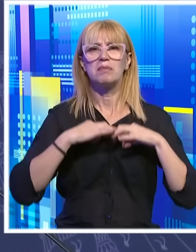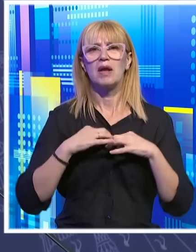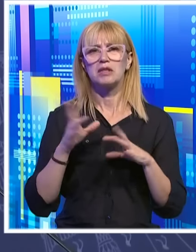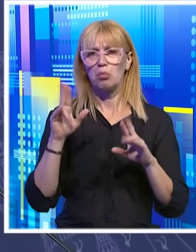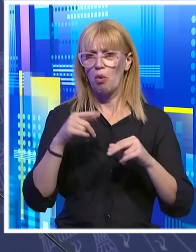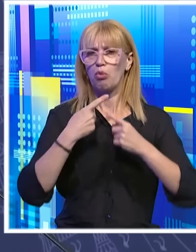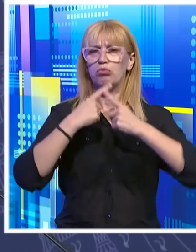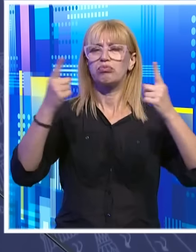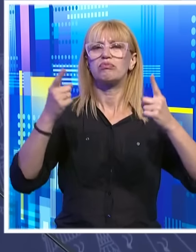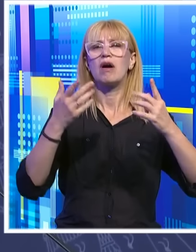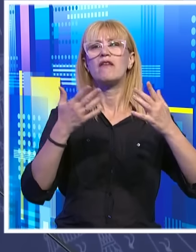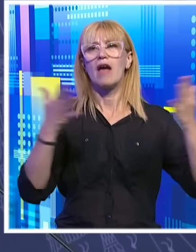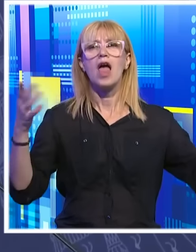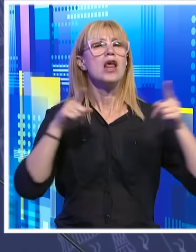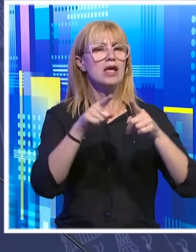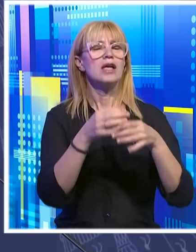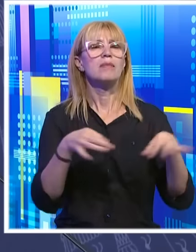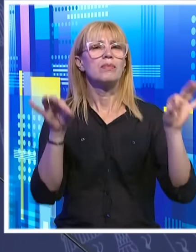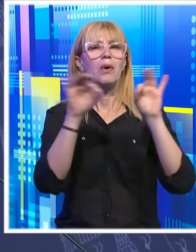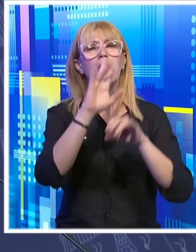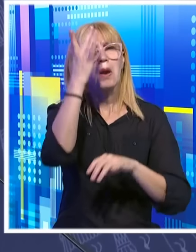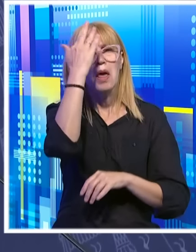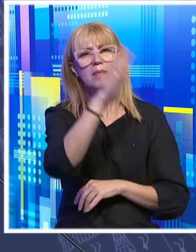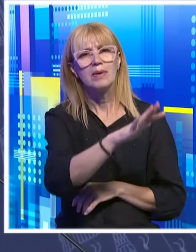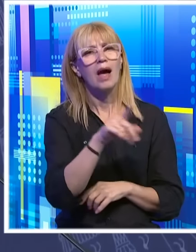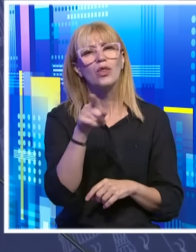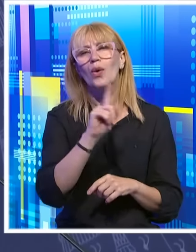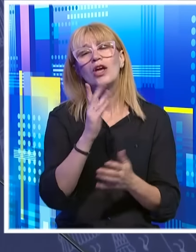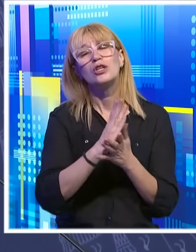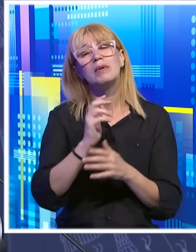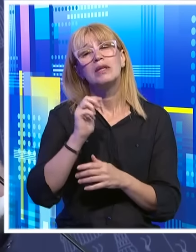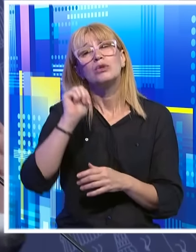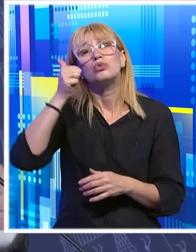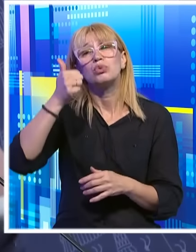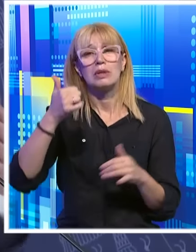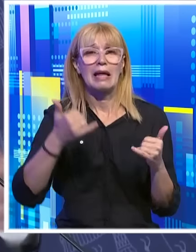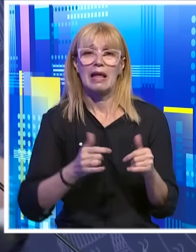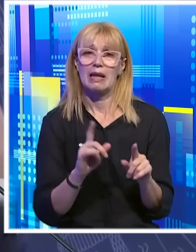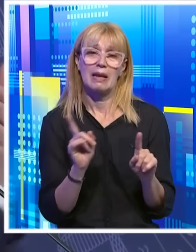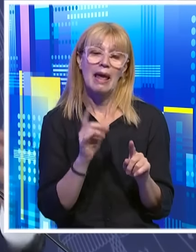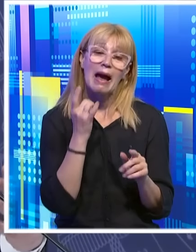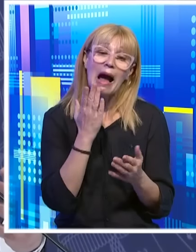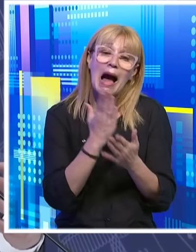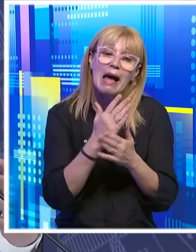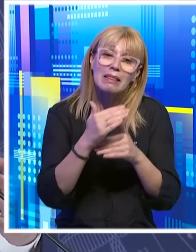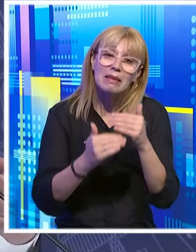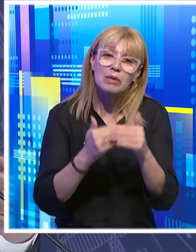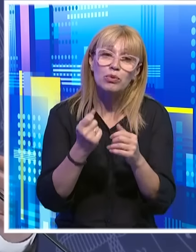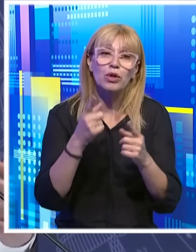se sekirate. A to nije ni danas ni sutra. To kada se dogodi, ja ću to da uradim uz